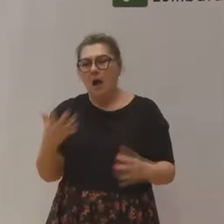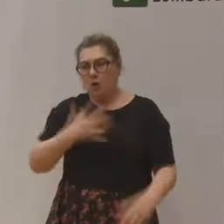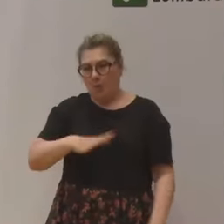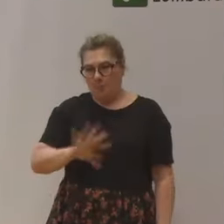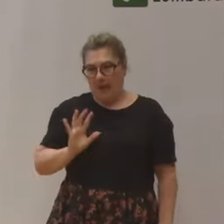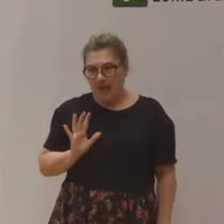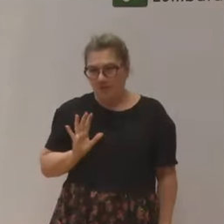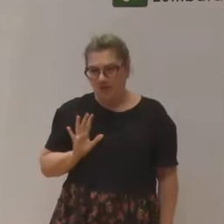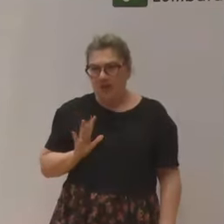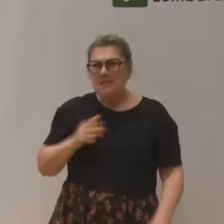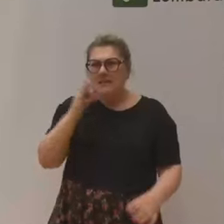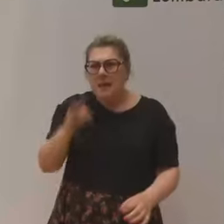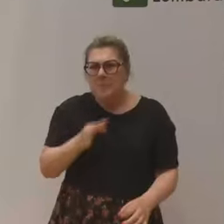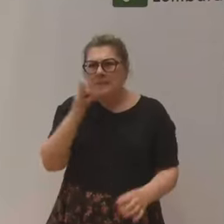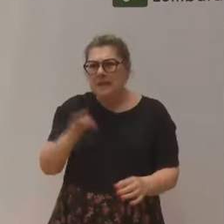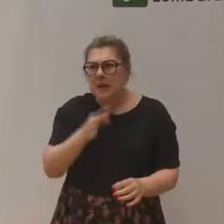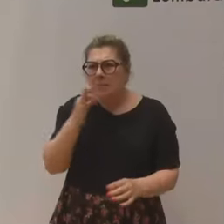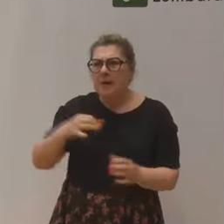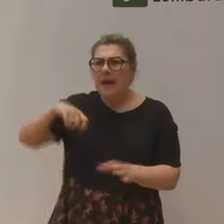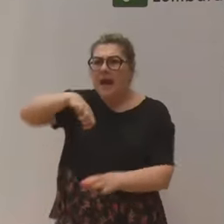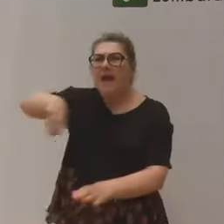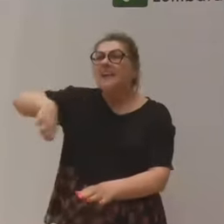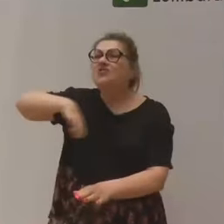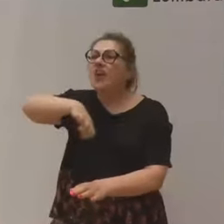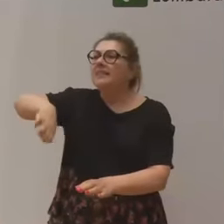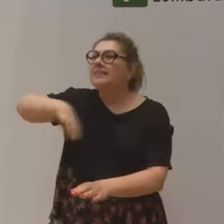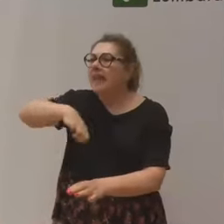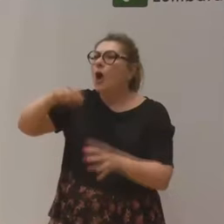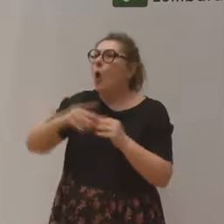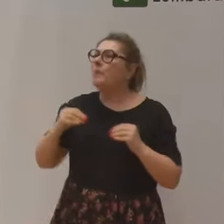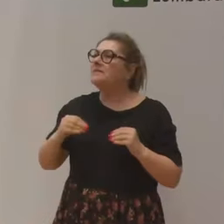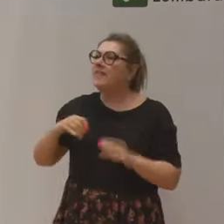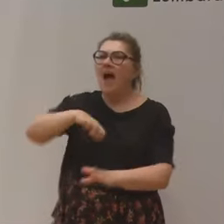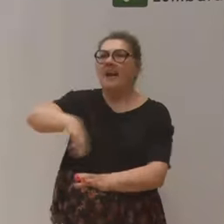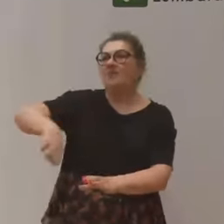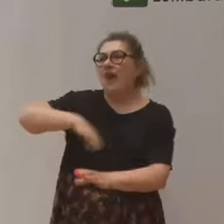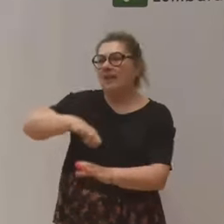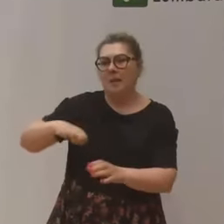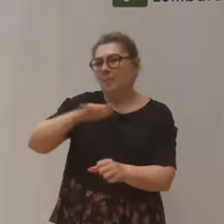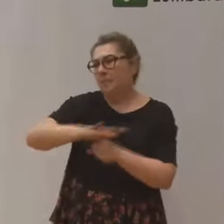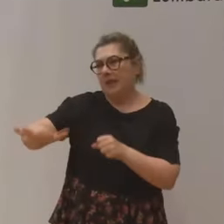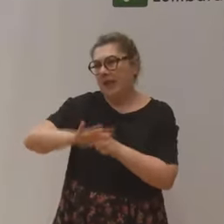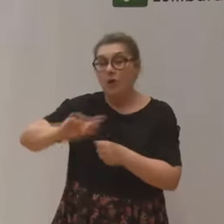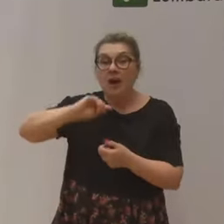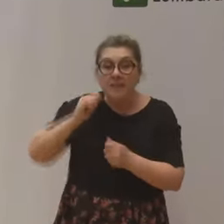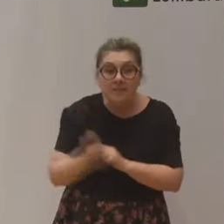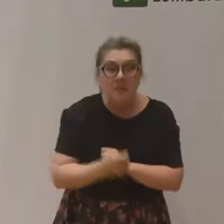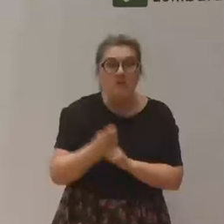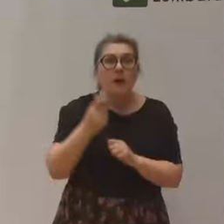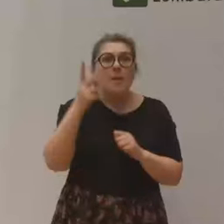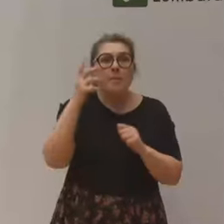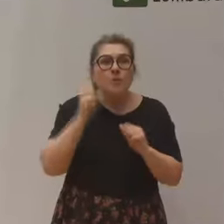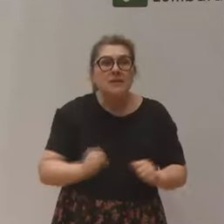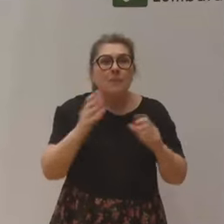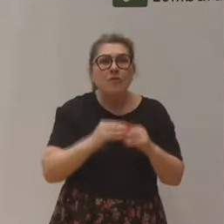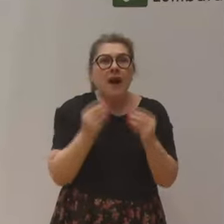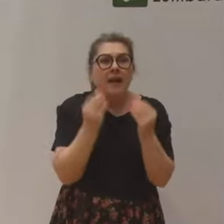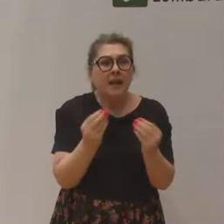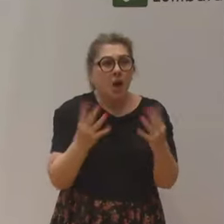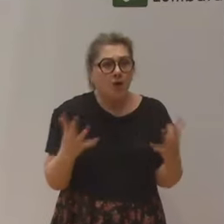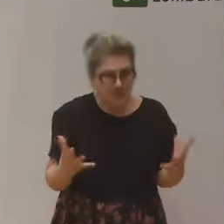siamo troppo pieni di ricette di come si fa rispetto a quello che cosa possiamo fare. E